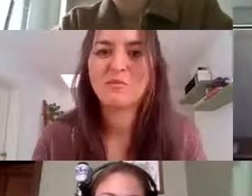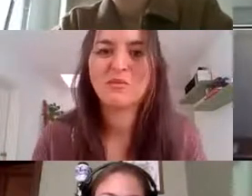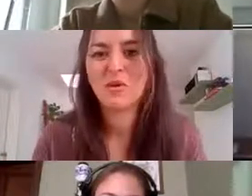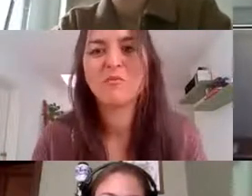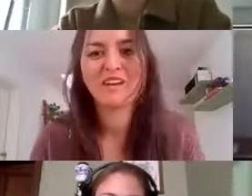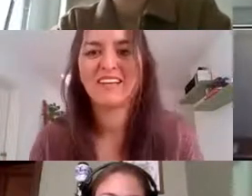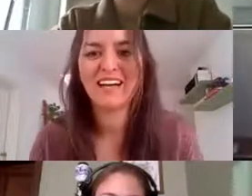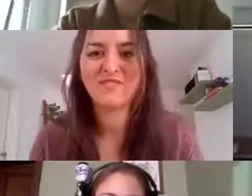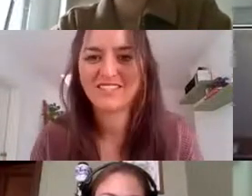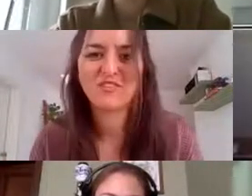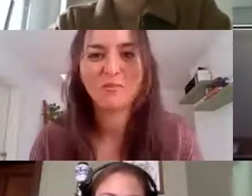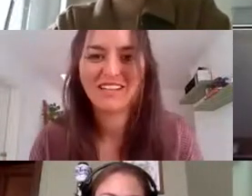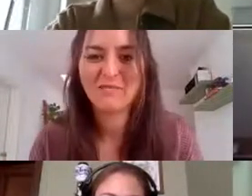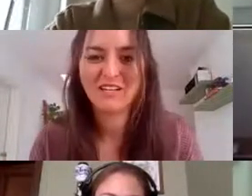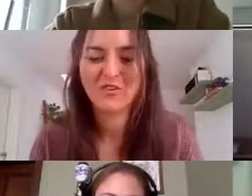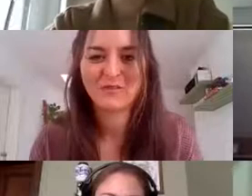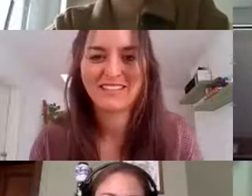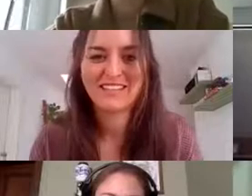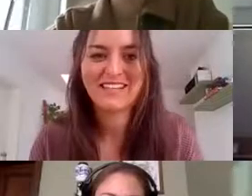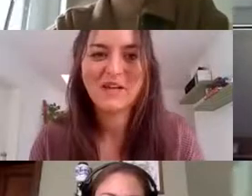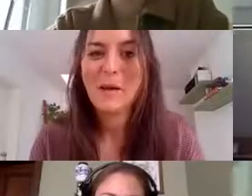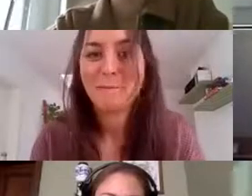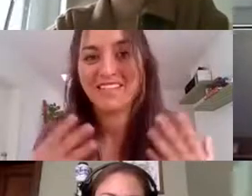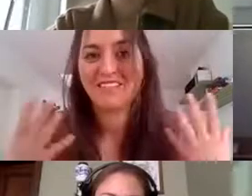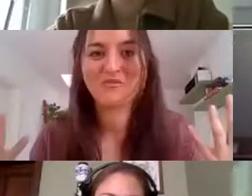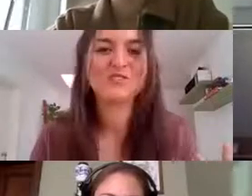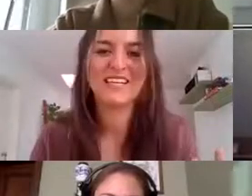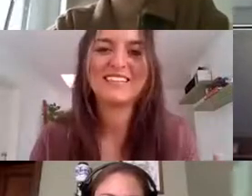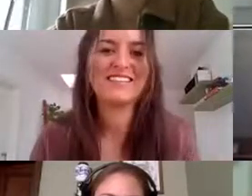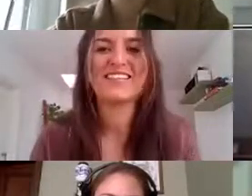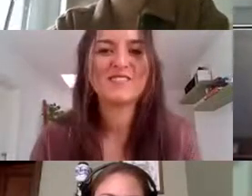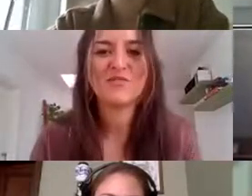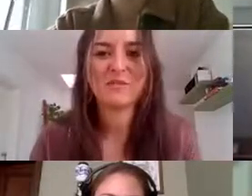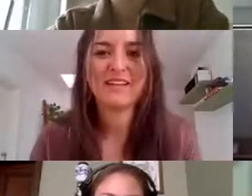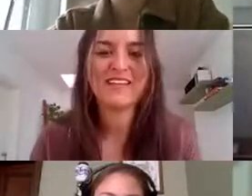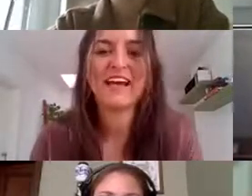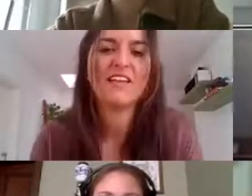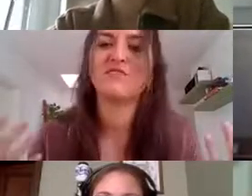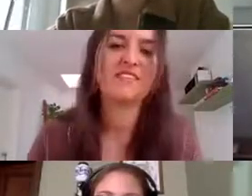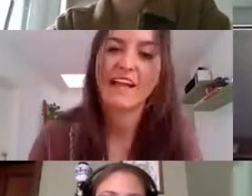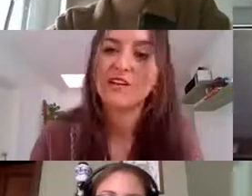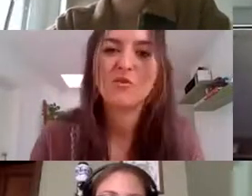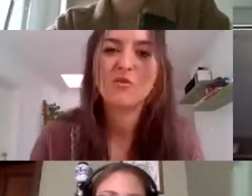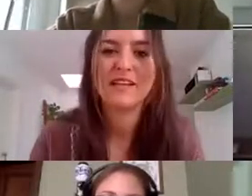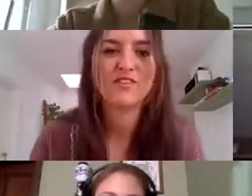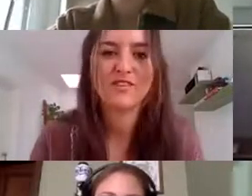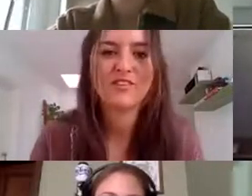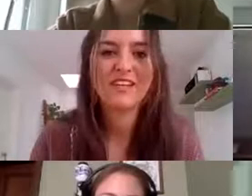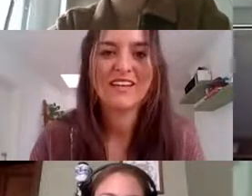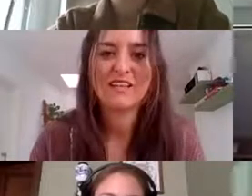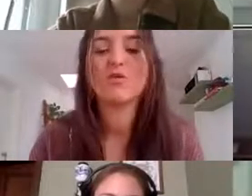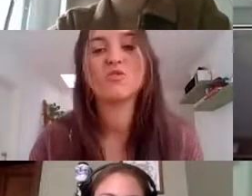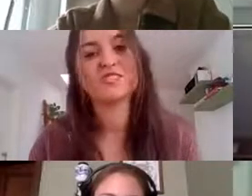in principe op vrijdagavond kom je dan niet meer in contact met de kinderen. Maar dat volgt totaal niet de geest van de maatregelen. En dan heeft het eigenlijk ook weinig